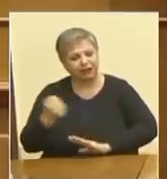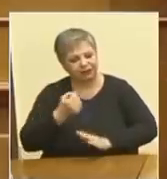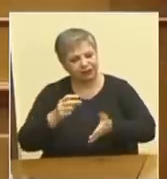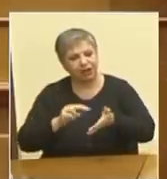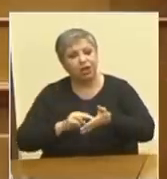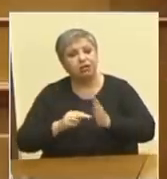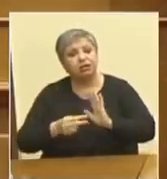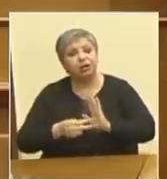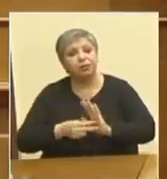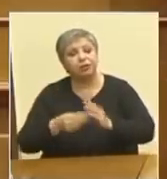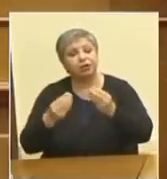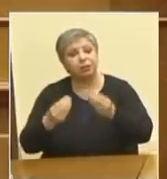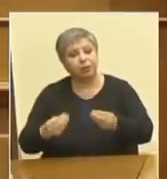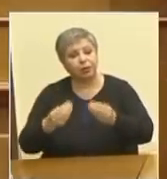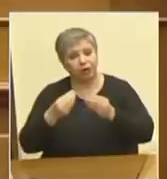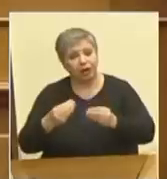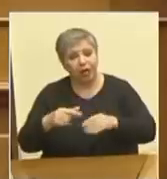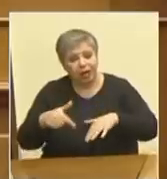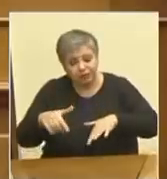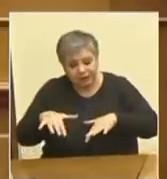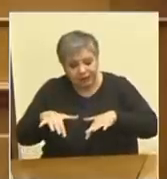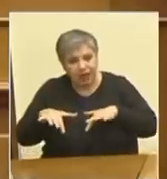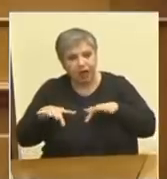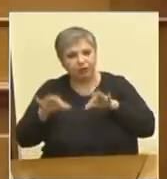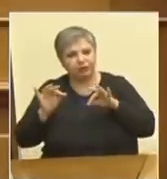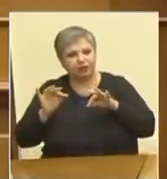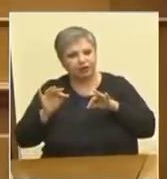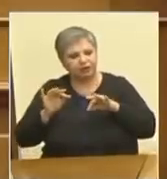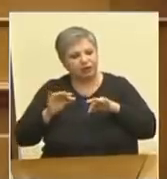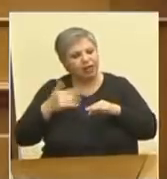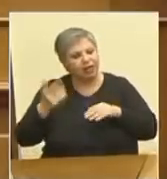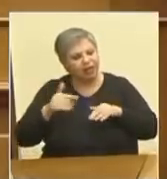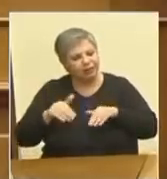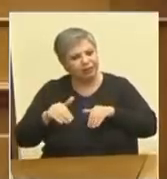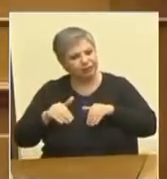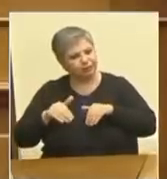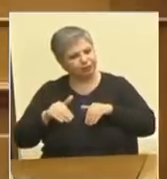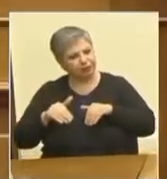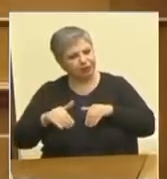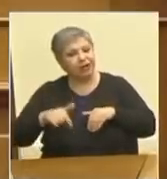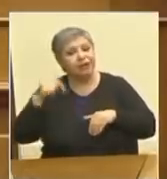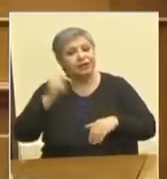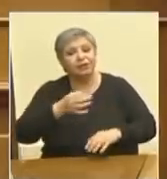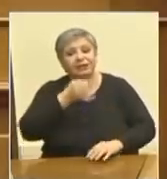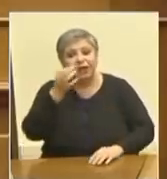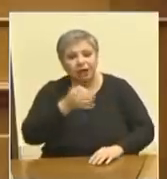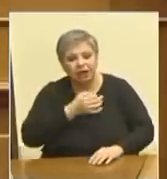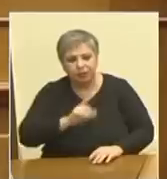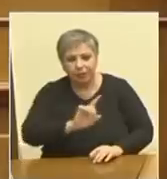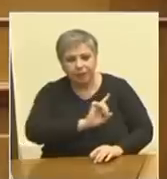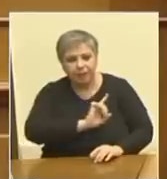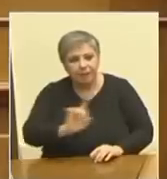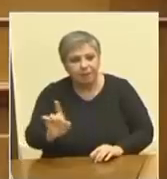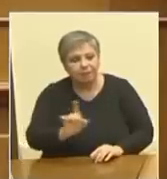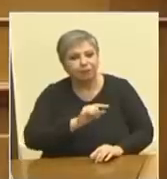αυτή την αίθουσα. Διότι εμείς από την πρώτη στιγμή όχι απλά πήραμε αποστάσεις, αλλά καταδικάσαμε με τον πιο ακραίο τρόπο